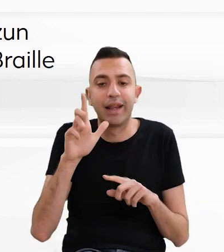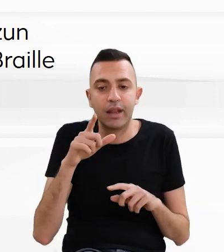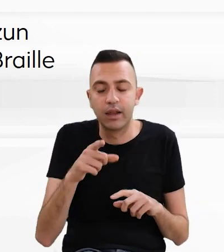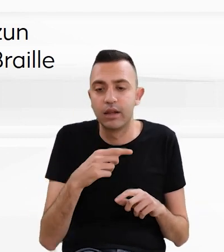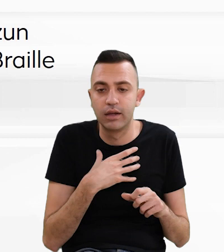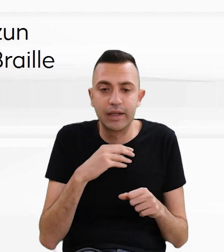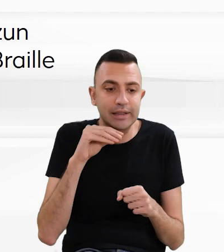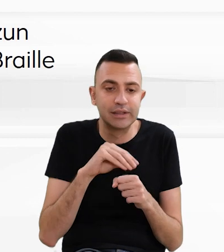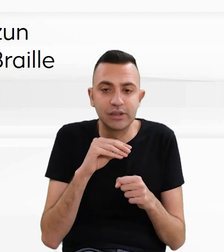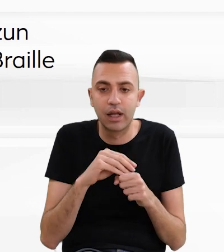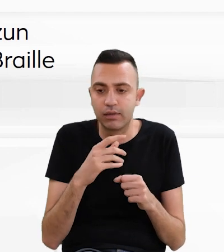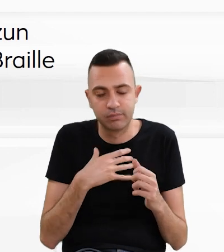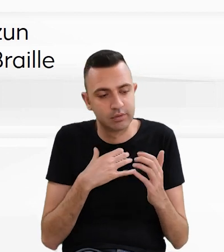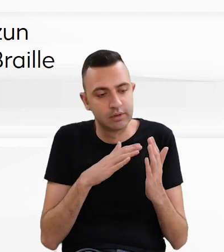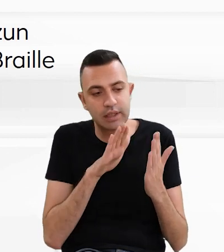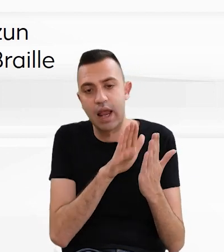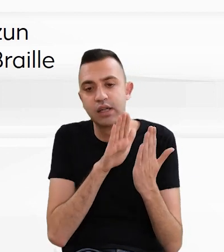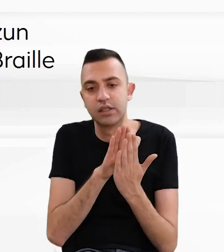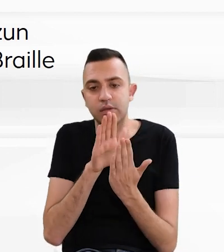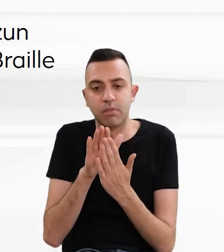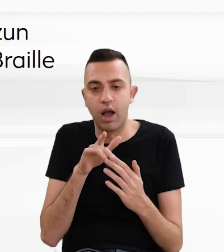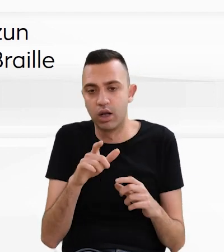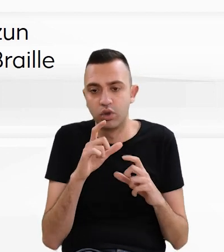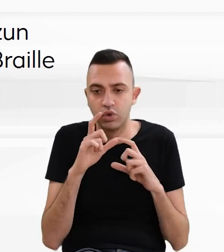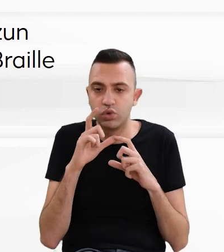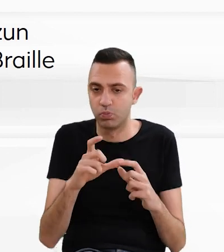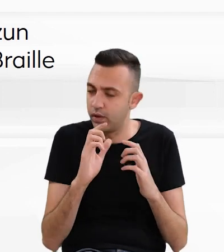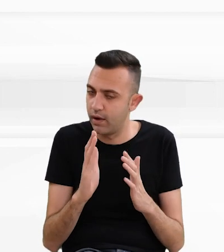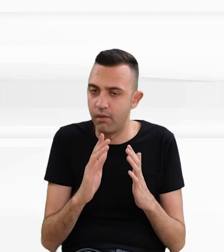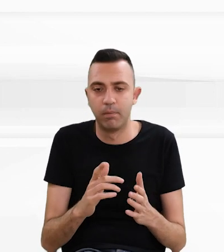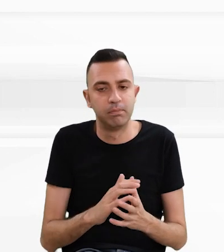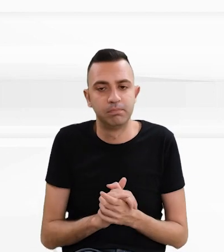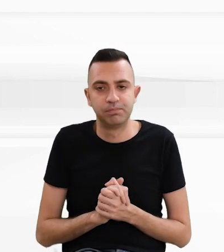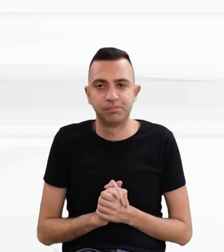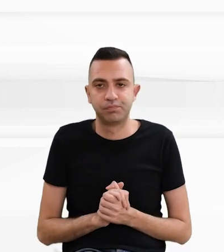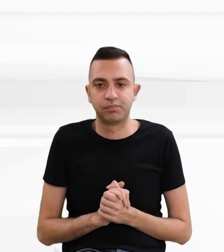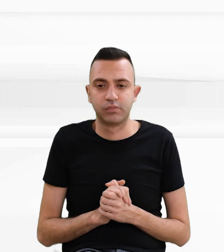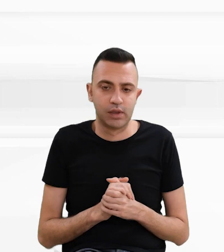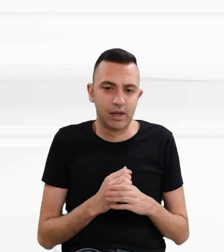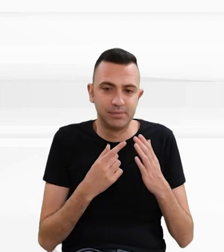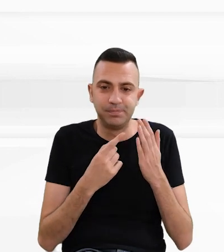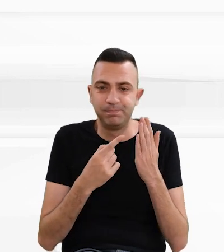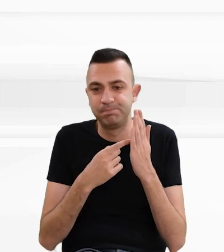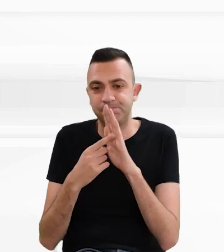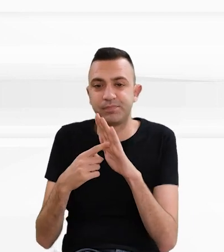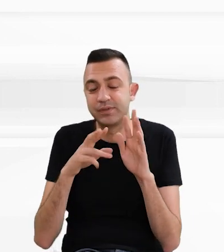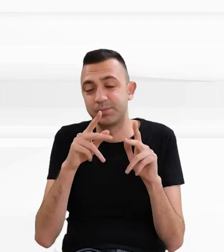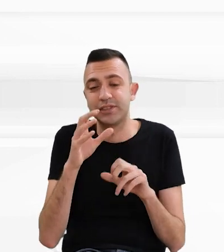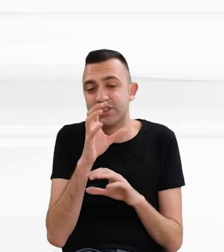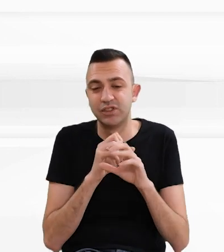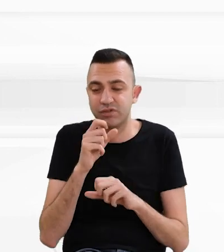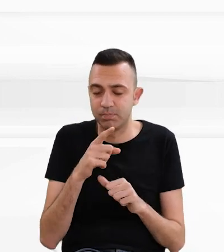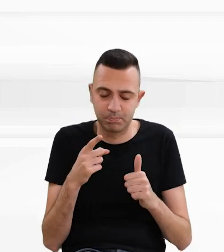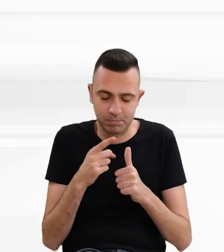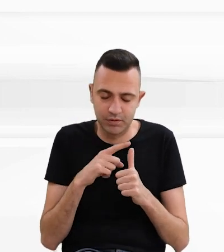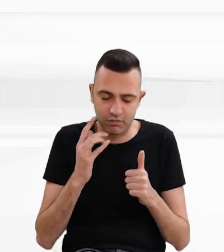çakışma kenarlarına göre birbirinin yansıması olacaktır Sonra devam edelim yandaki gibi oluşturacak